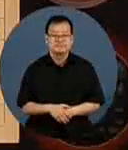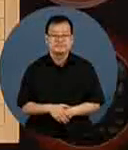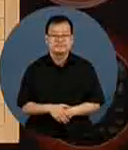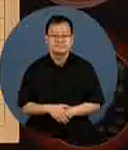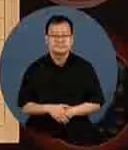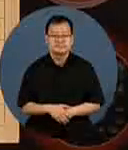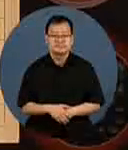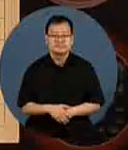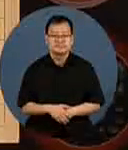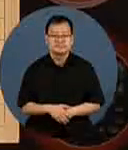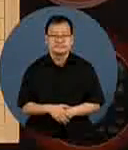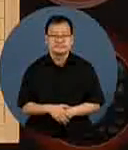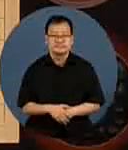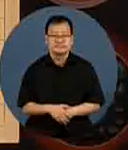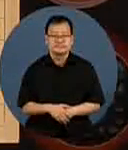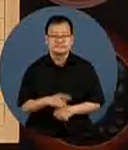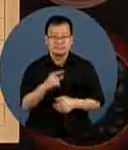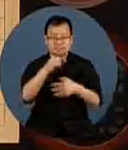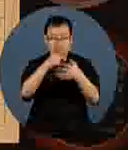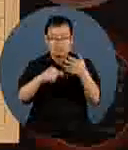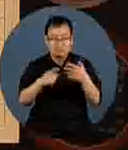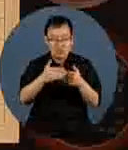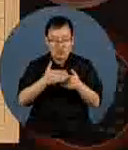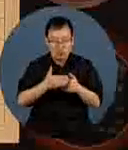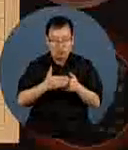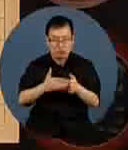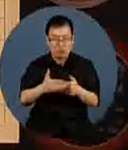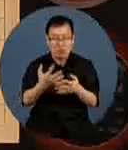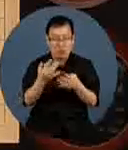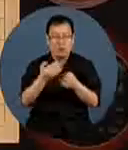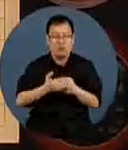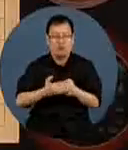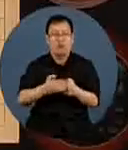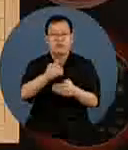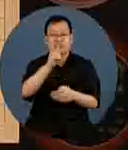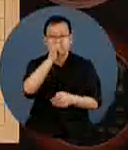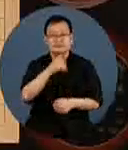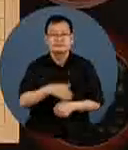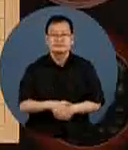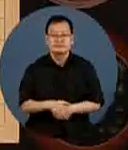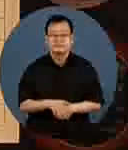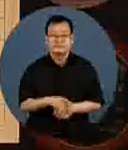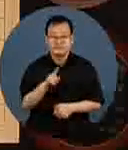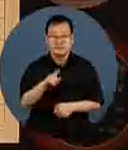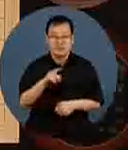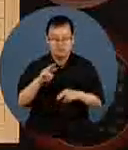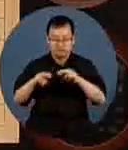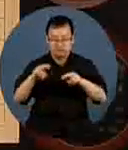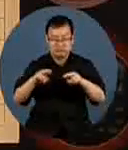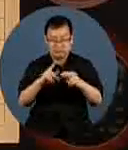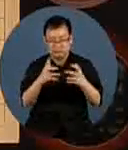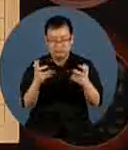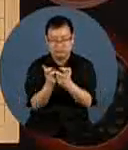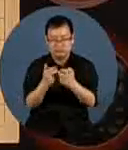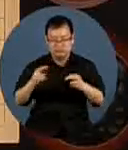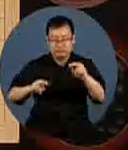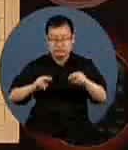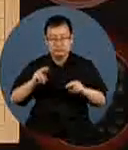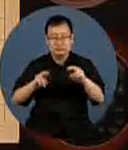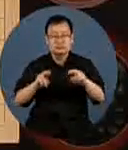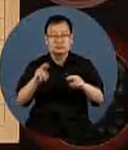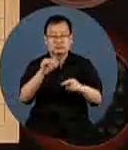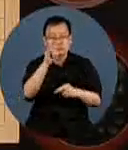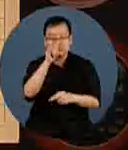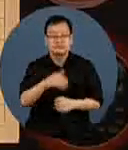네. 수술은 이후에도 많이 진행이 됐죠. 그렇죠. 네. 바둑판을 가지고 가득 메우게 됩니다만, 예.